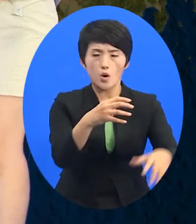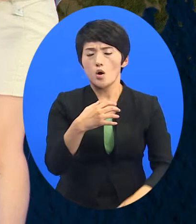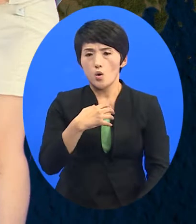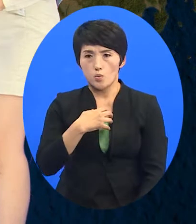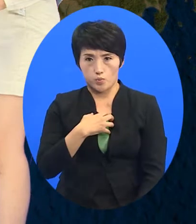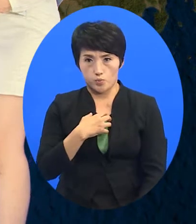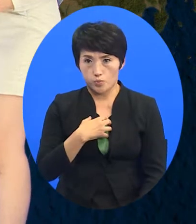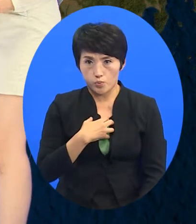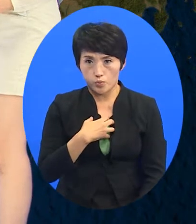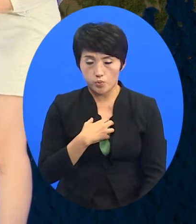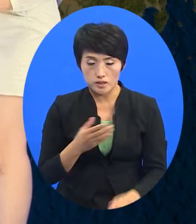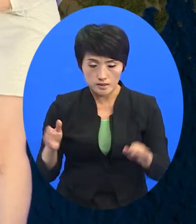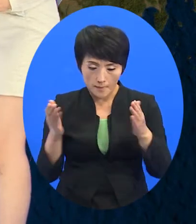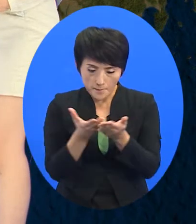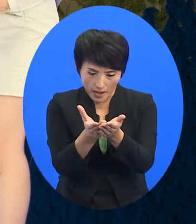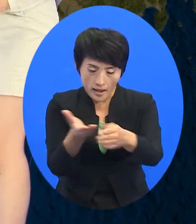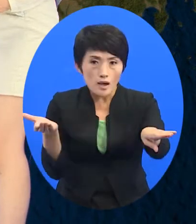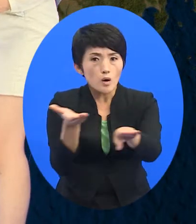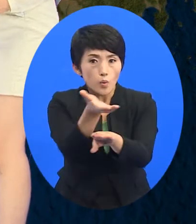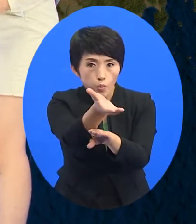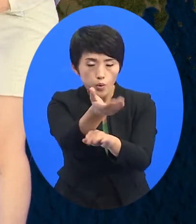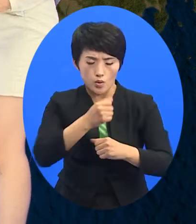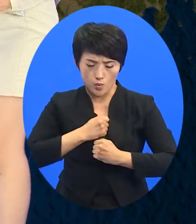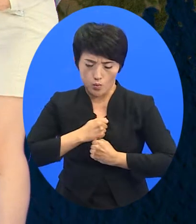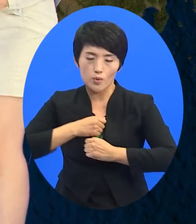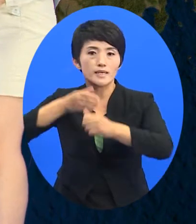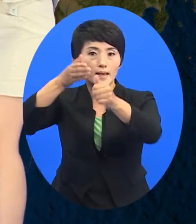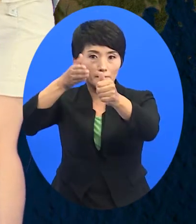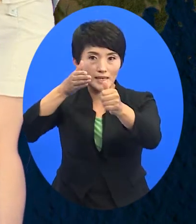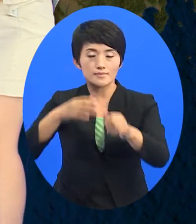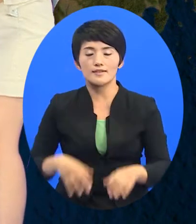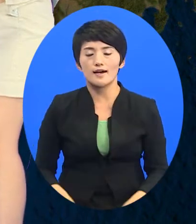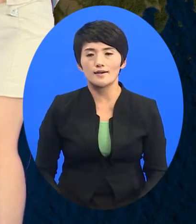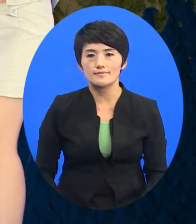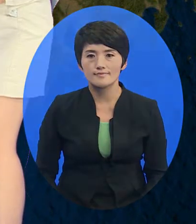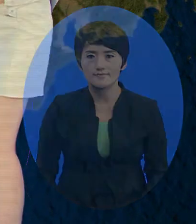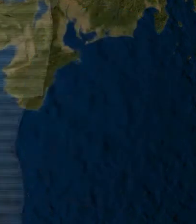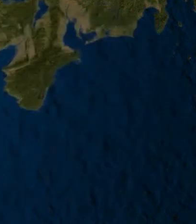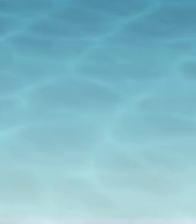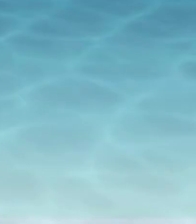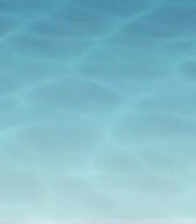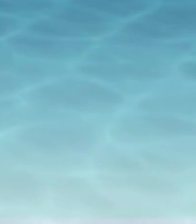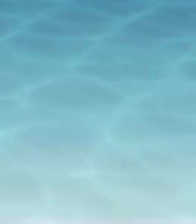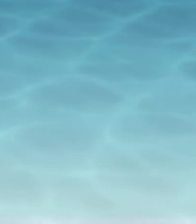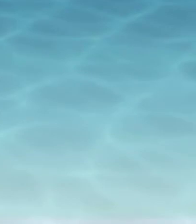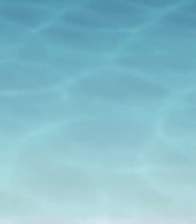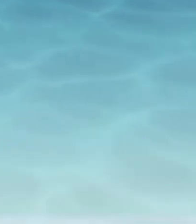있겠는데요. 항해나 조업하는 선박은 각별히 유의하시기 바랍니다. 다음은 모레 날씨입니다.